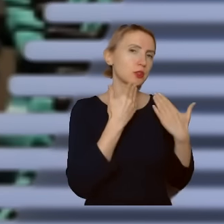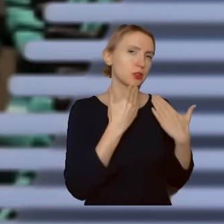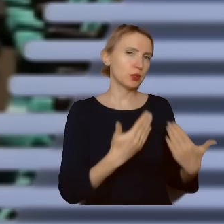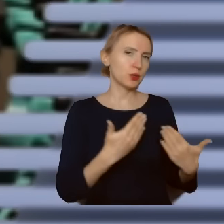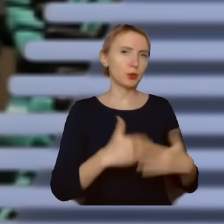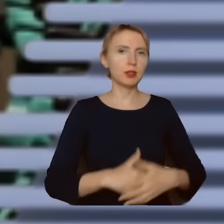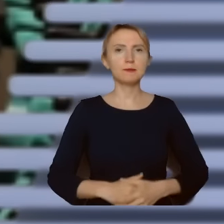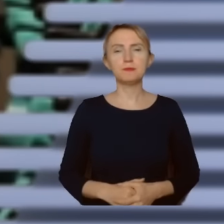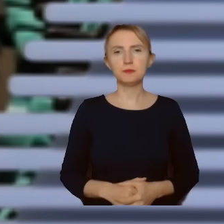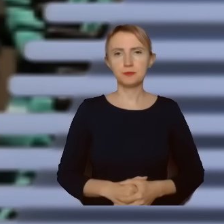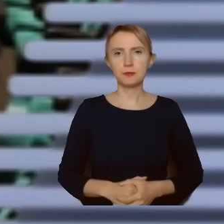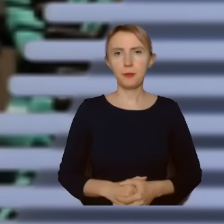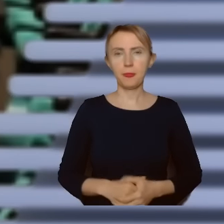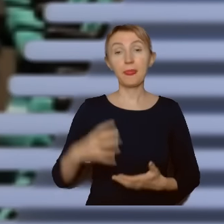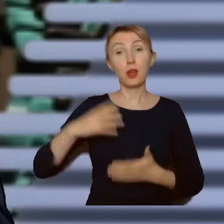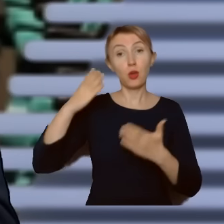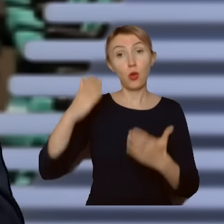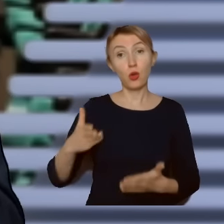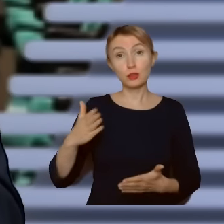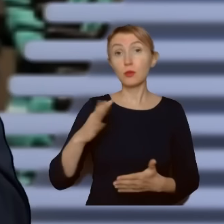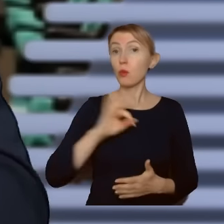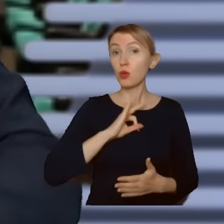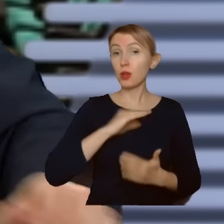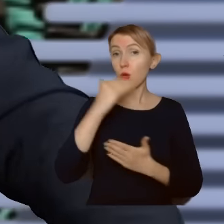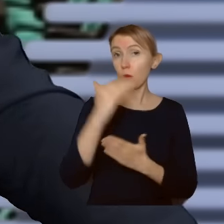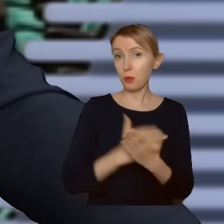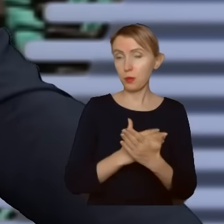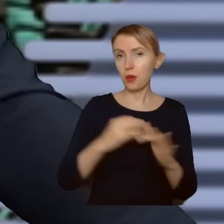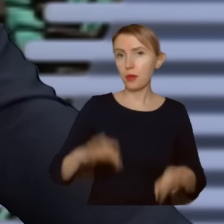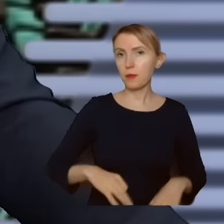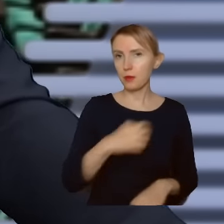To była przyjemność. Gość naszego, mojego programu, pan marszałek Stanisław Karczewski.